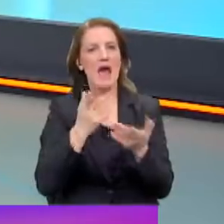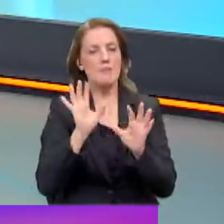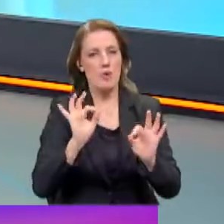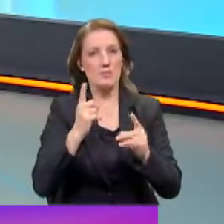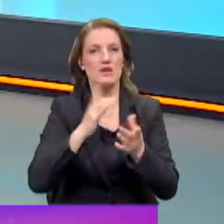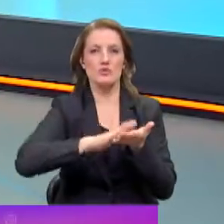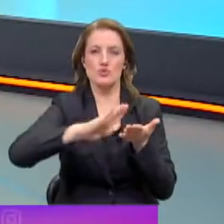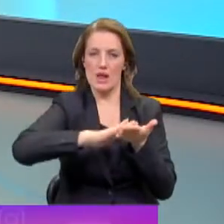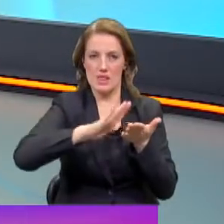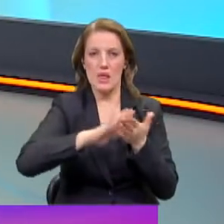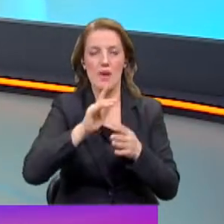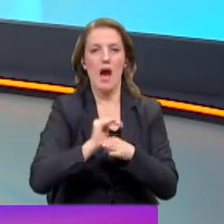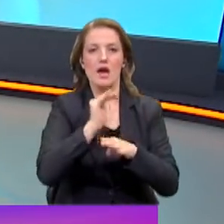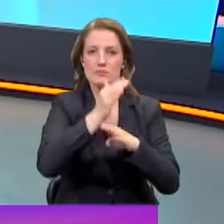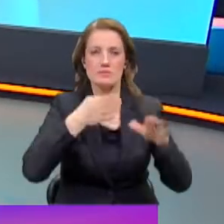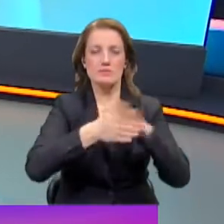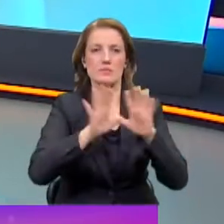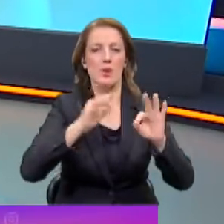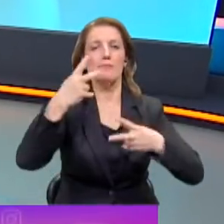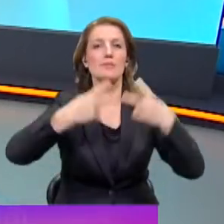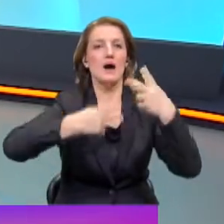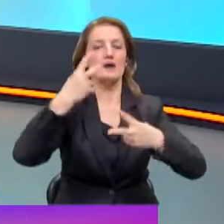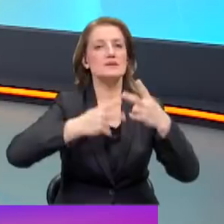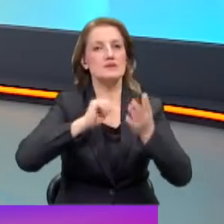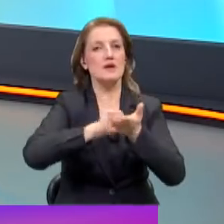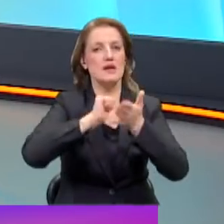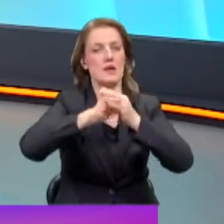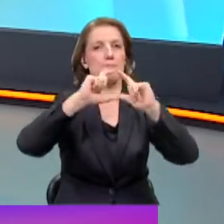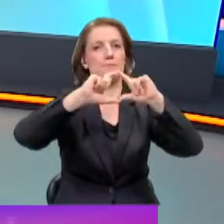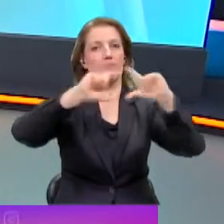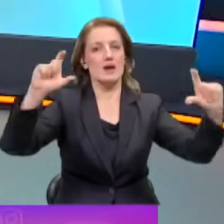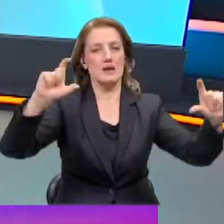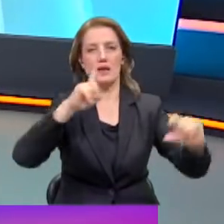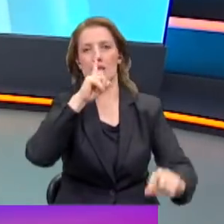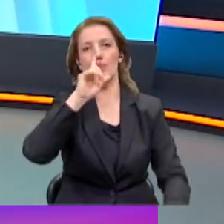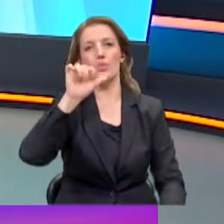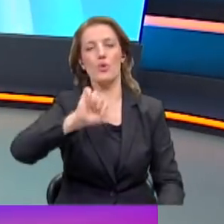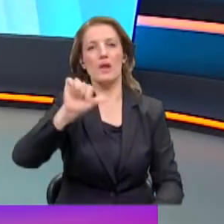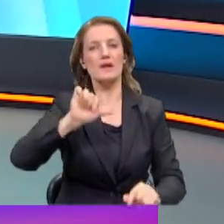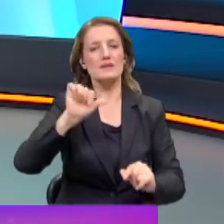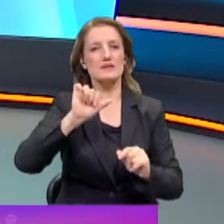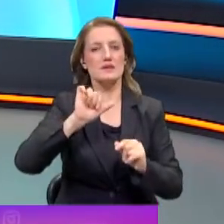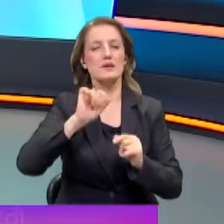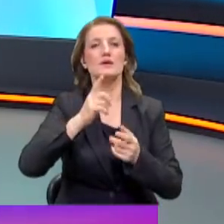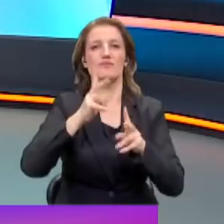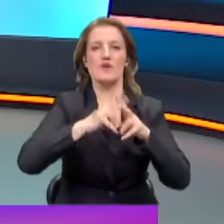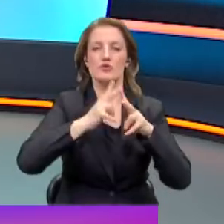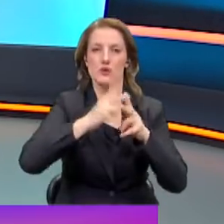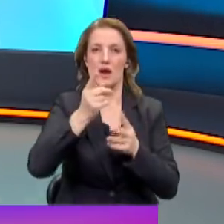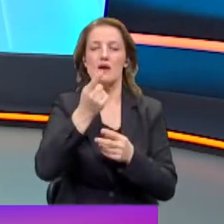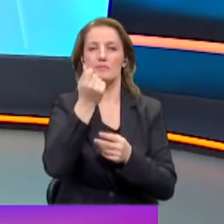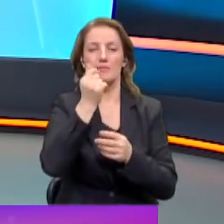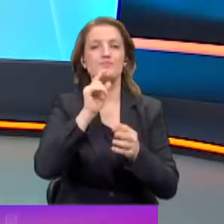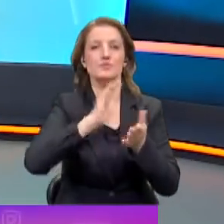bir düzenleme hayatımıza girerse, bazı gazetelerin manşetlerinde doğalgazda tarife düzenlemesi, hani zam değil